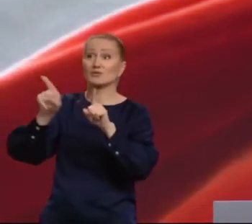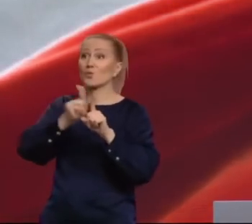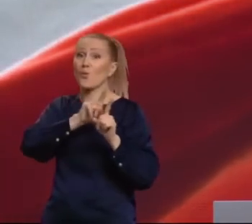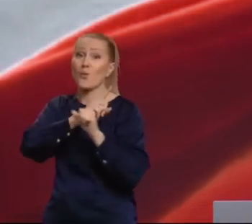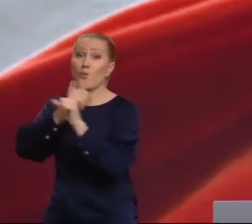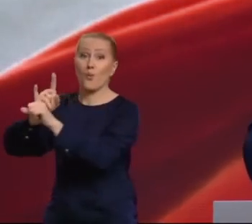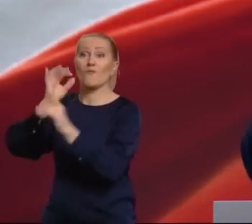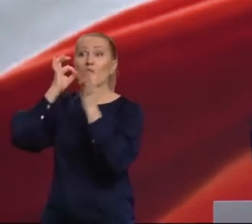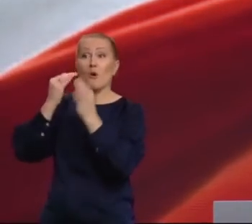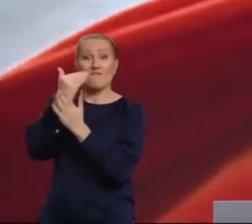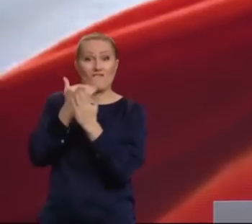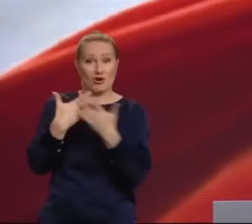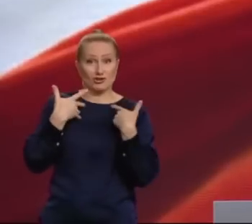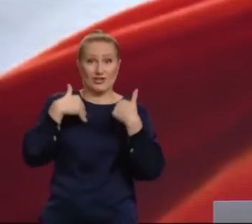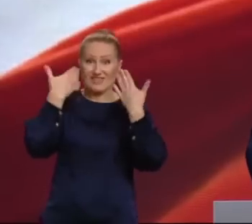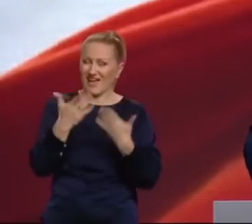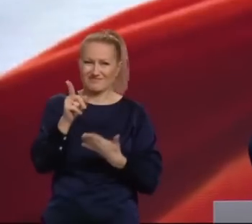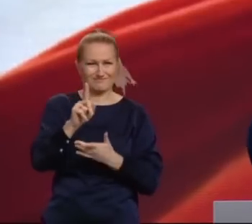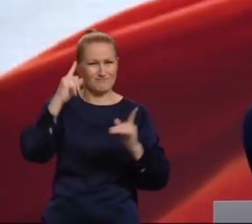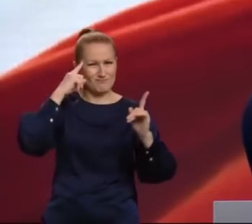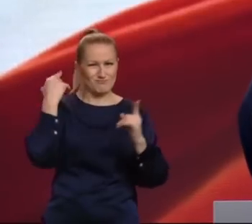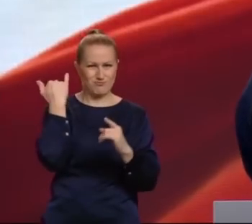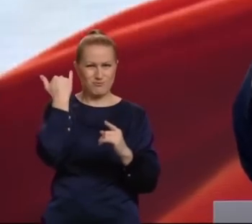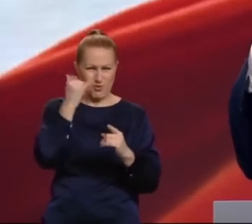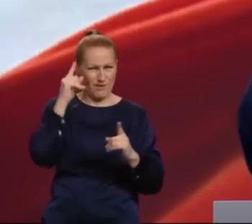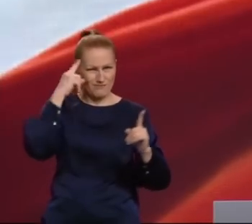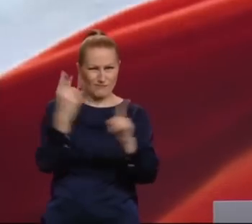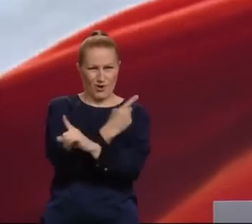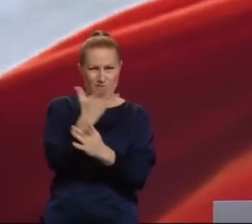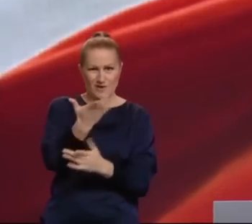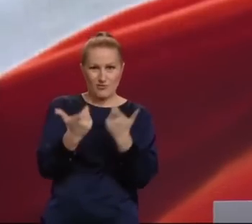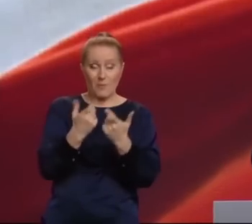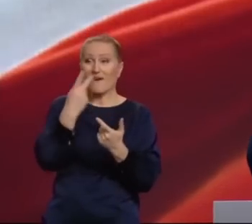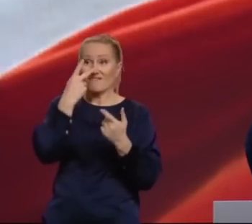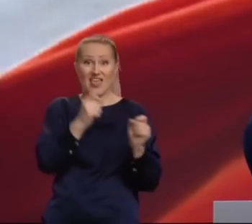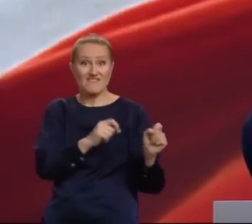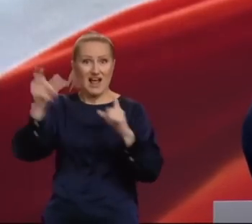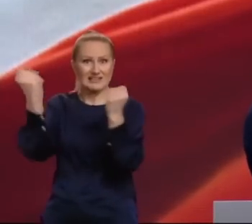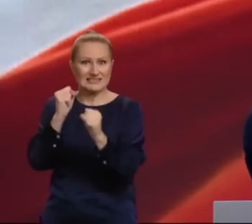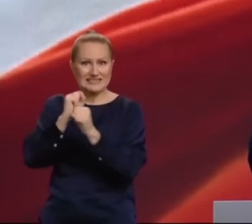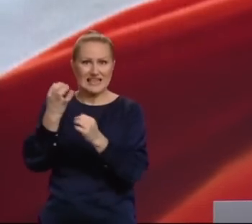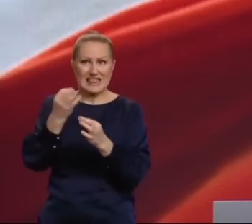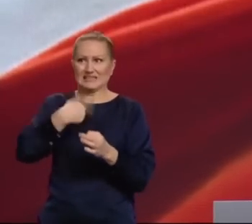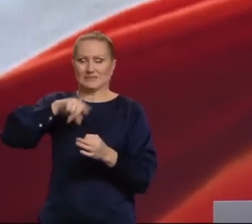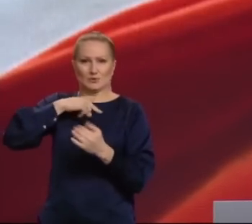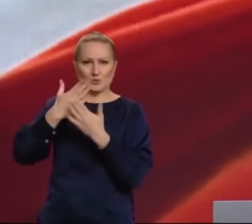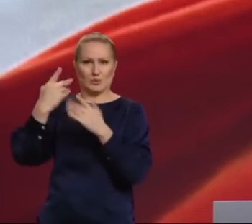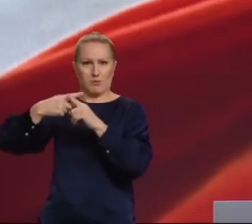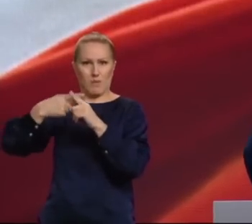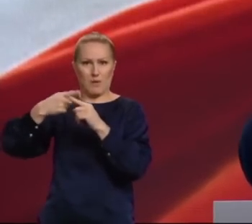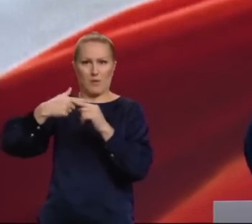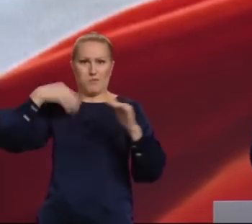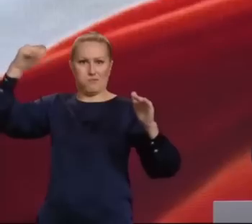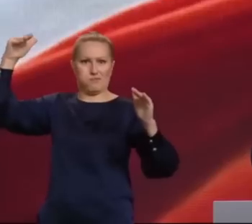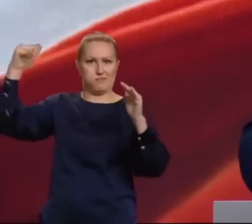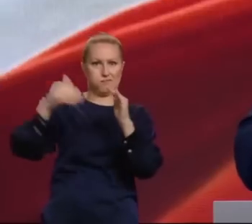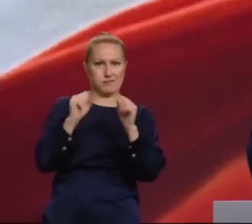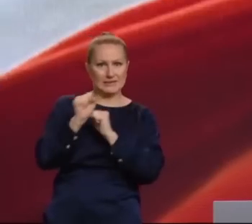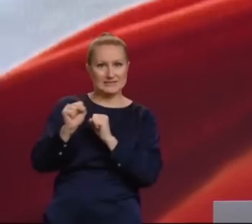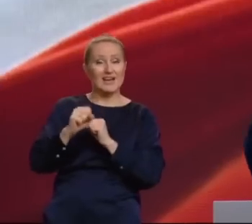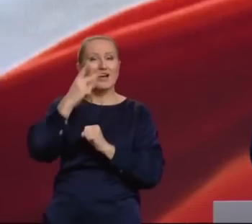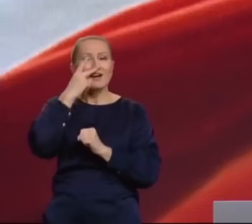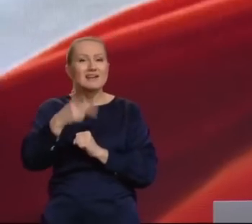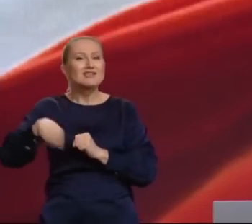prostu błędny. Mamy wysoką inflację i właśnie weszliśmy w recesję. 42% więcej firm w tym roku chce